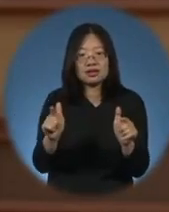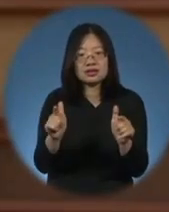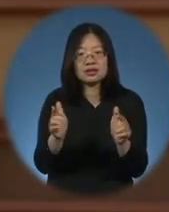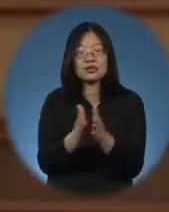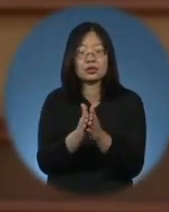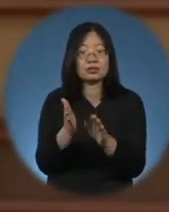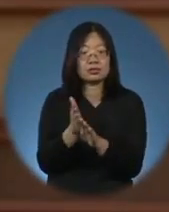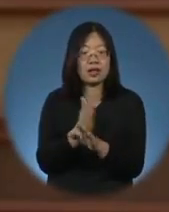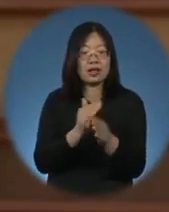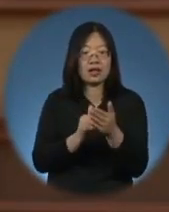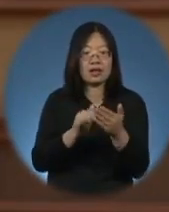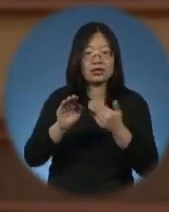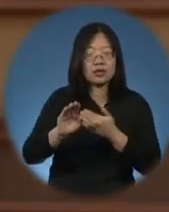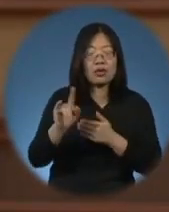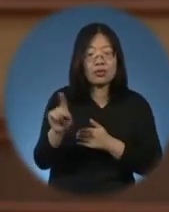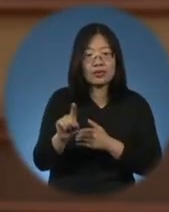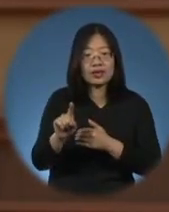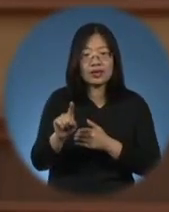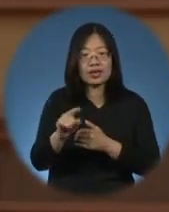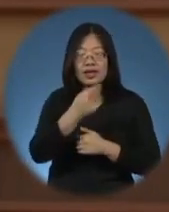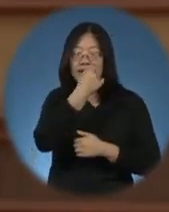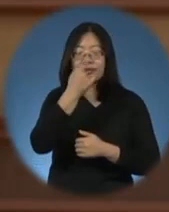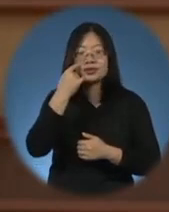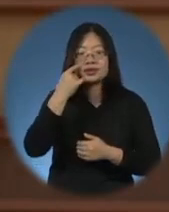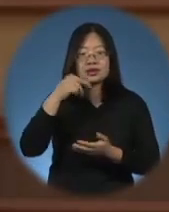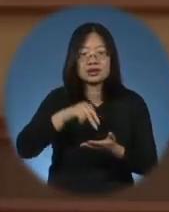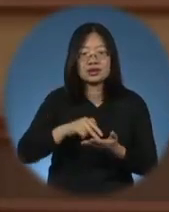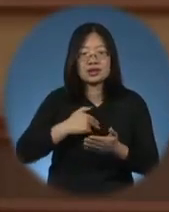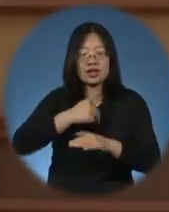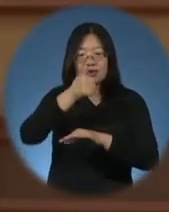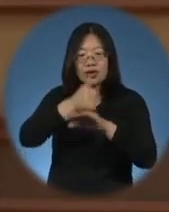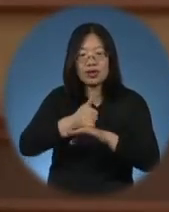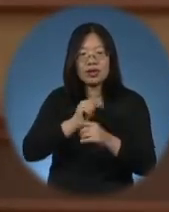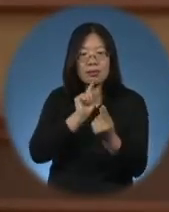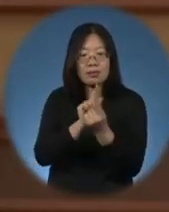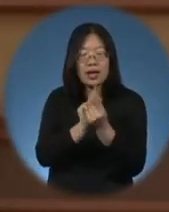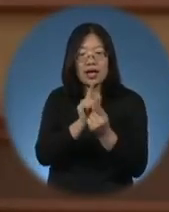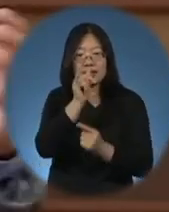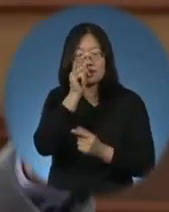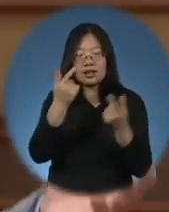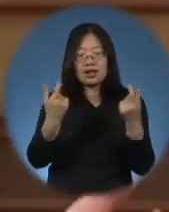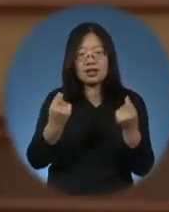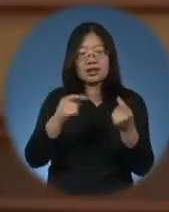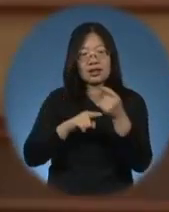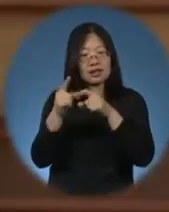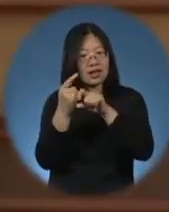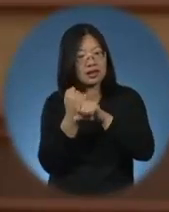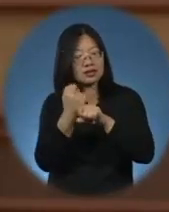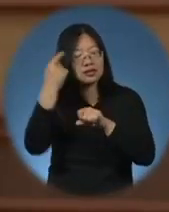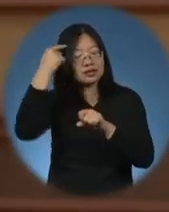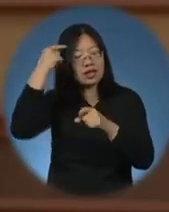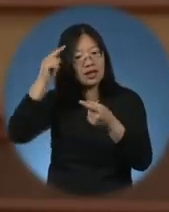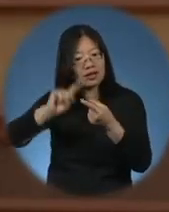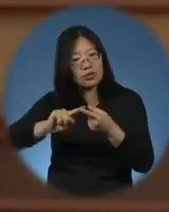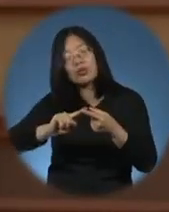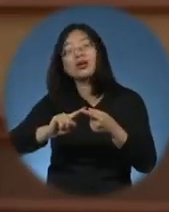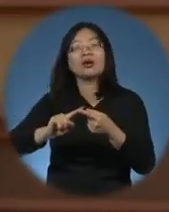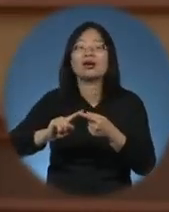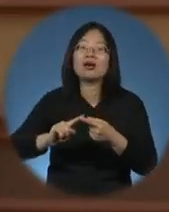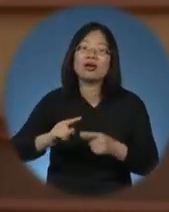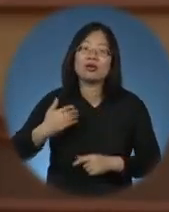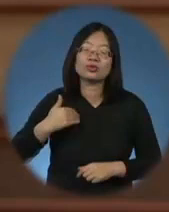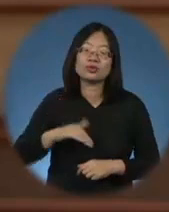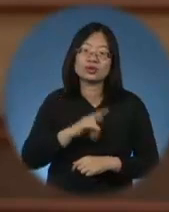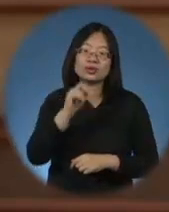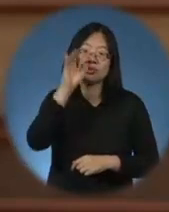궁금증으로 출발해서 어떤 입증 내지는 나의 결론으로까지 다다르는 이런 과학적인 사고, 이걸 좀